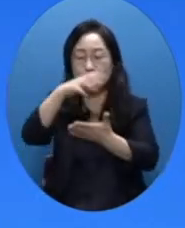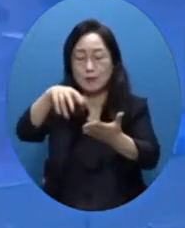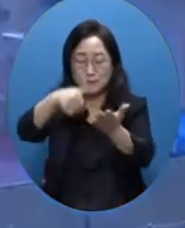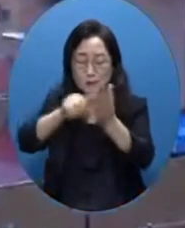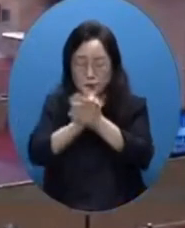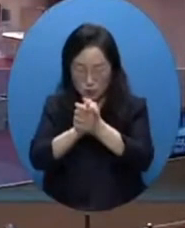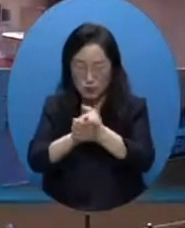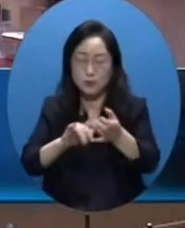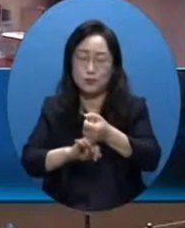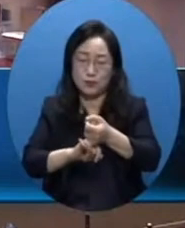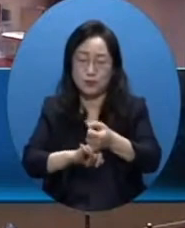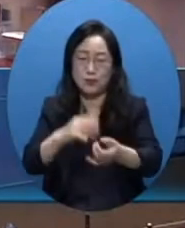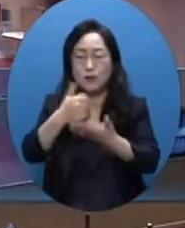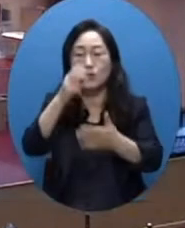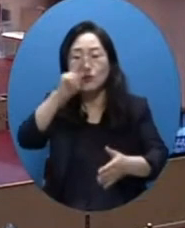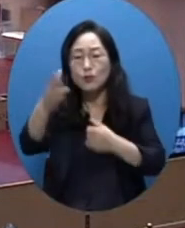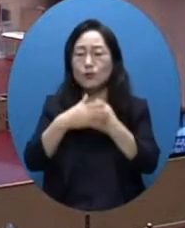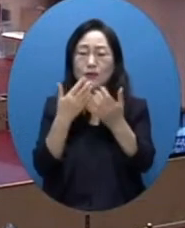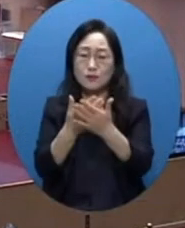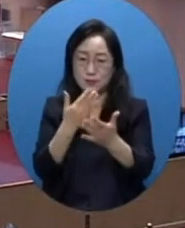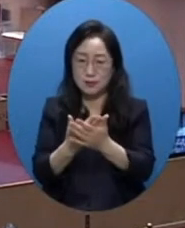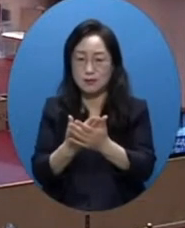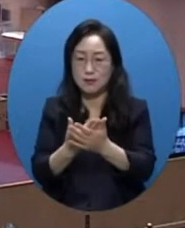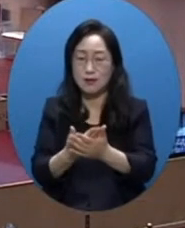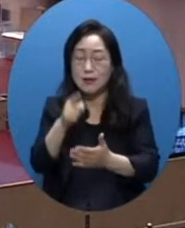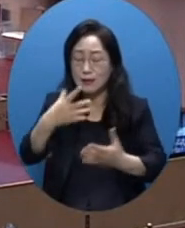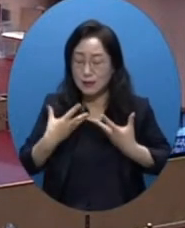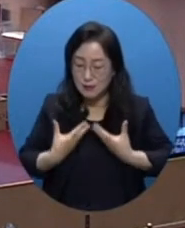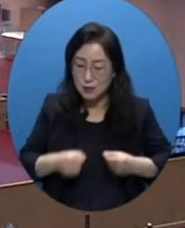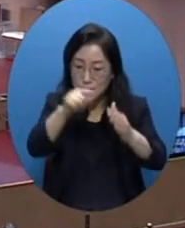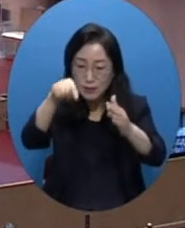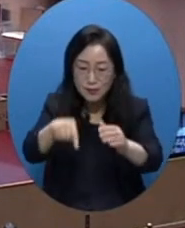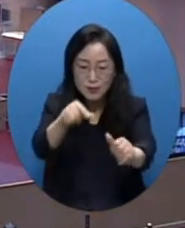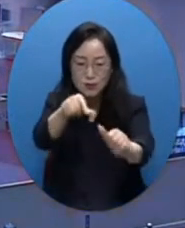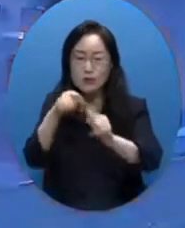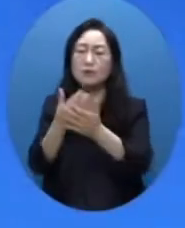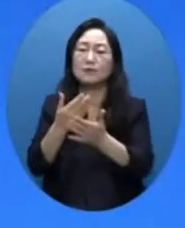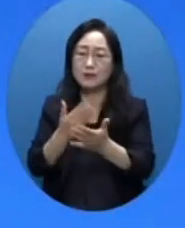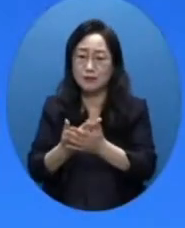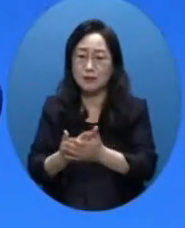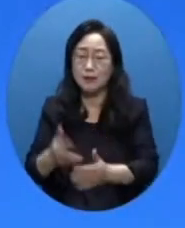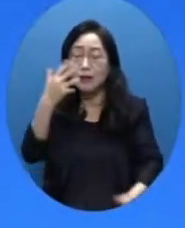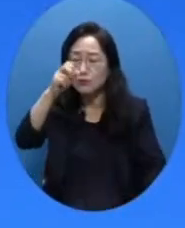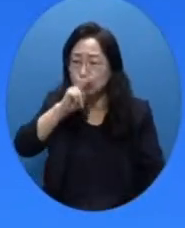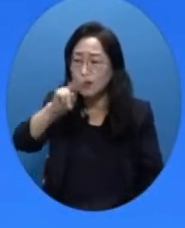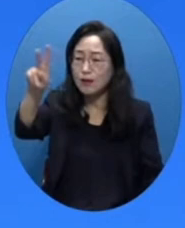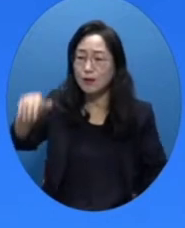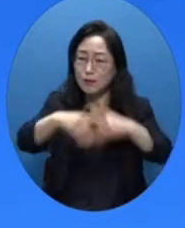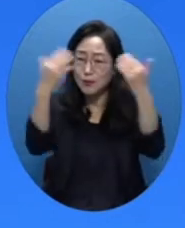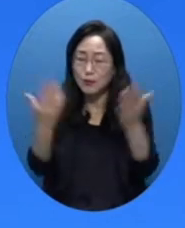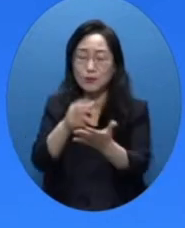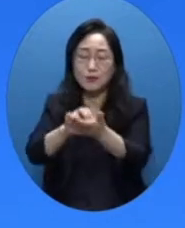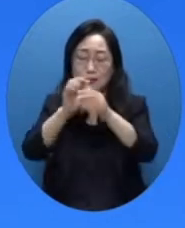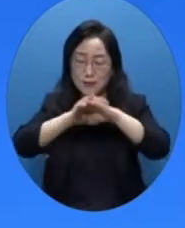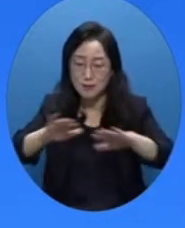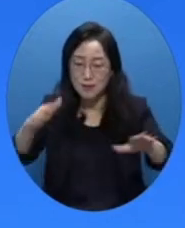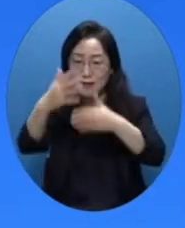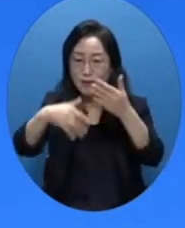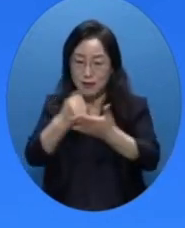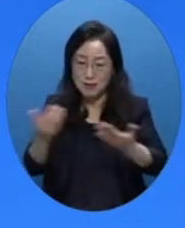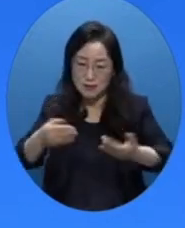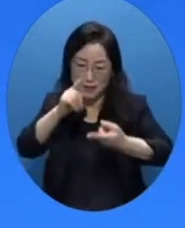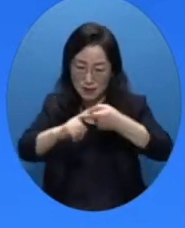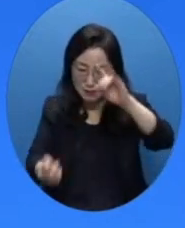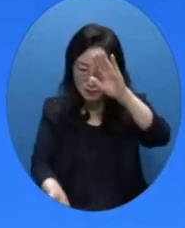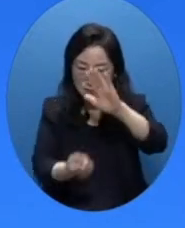됩니다. 주여 우리를 도와주옵소서. 이 절망에서 우리를 건져주옵소서. 주여 이 모든 문제를 해결하시고 하나님의 역사가